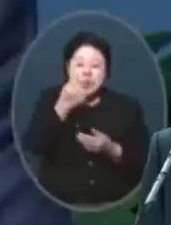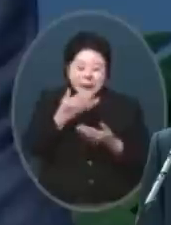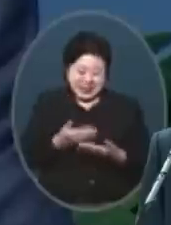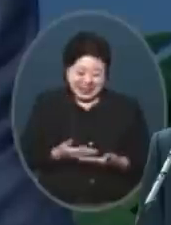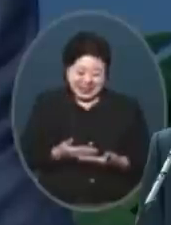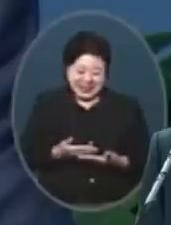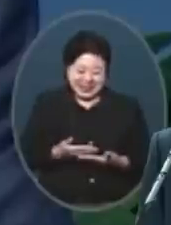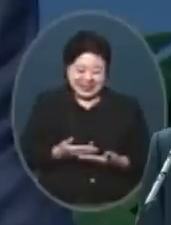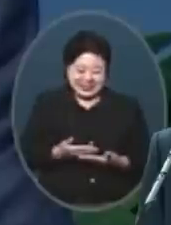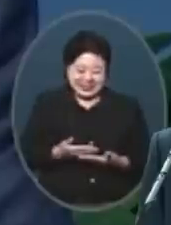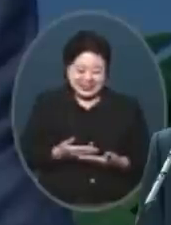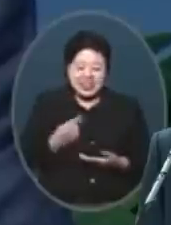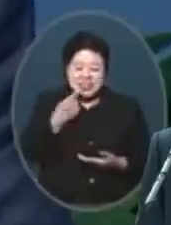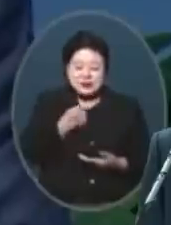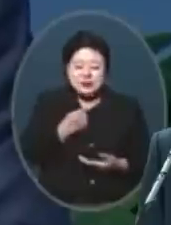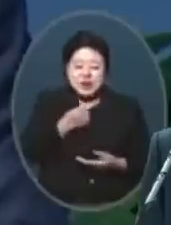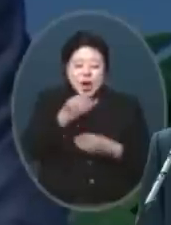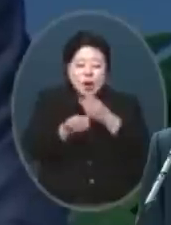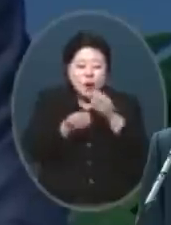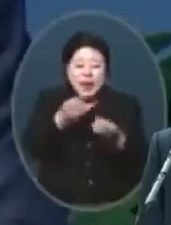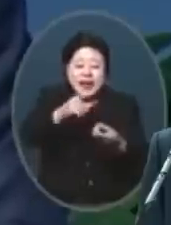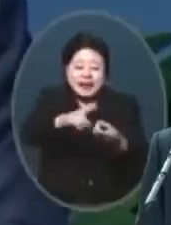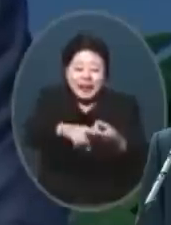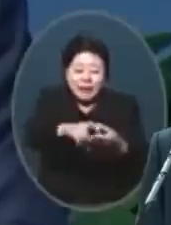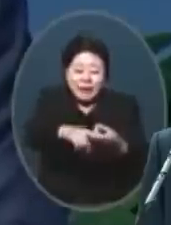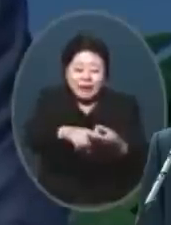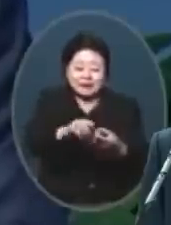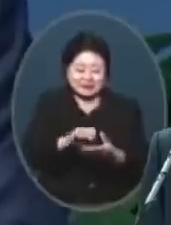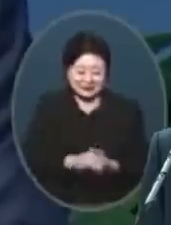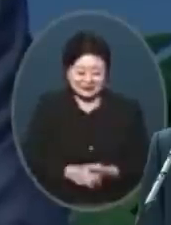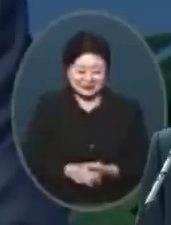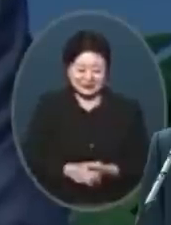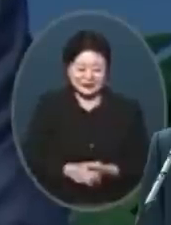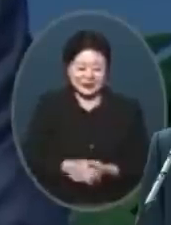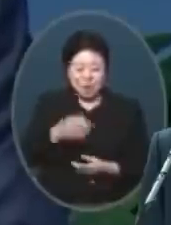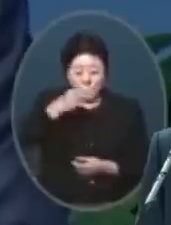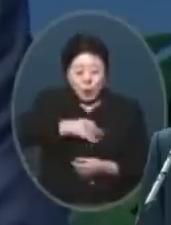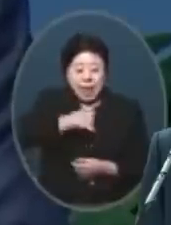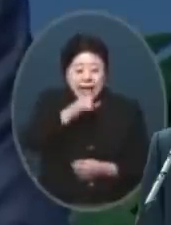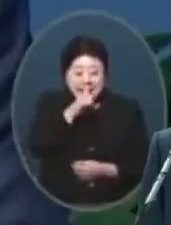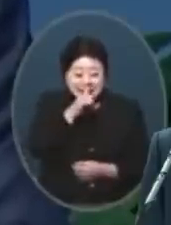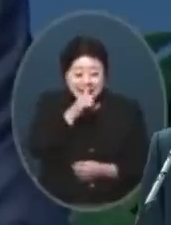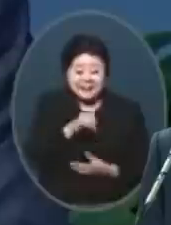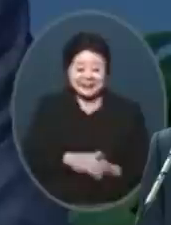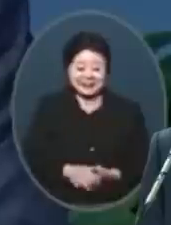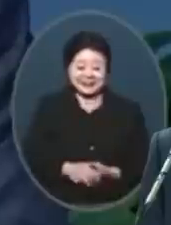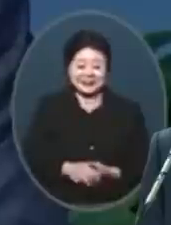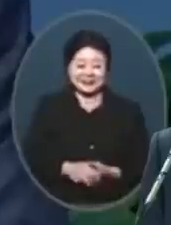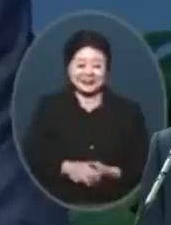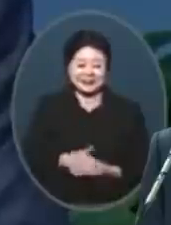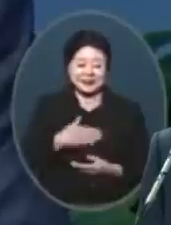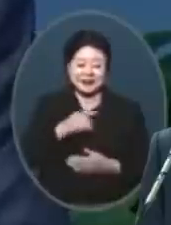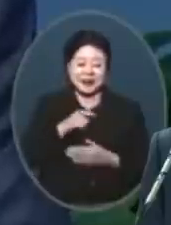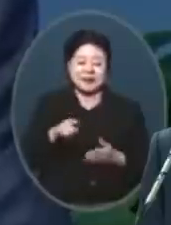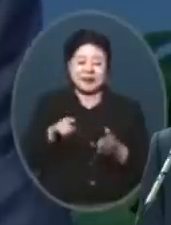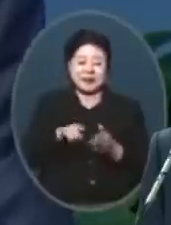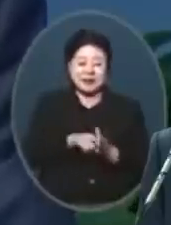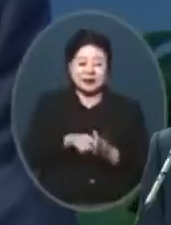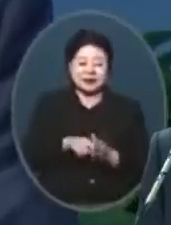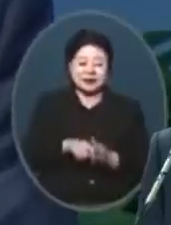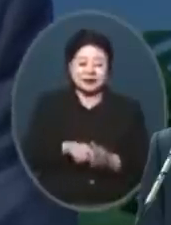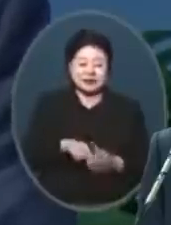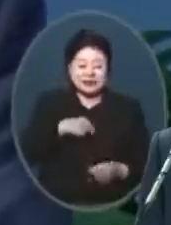것입니다. 입술에 고백이 있어야 효과가 있는 것입니다. 사람이 마음에 믿어 의에 이르고